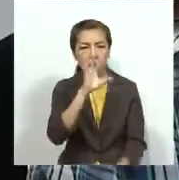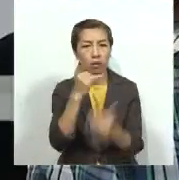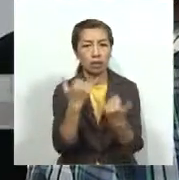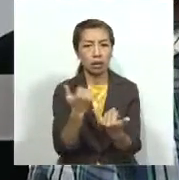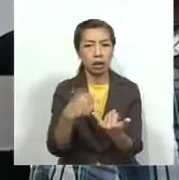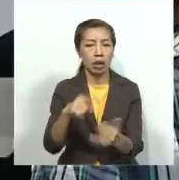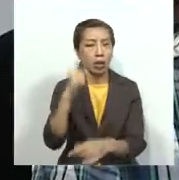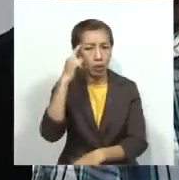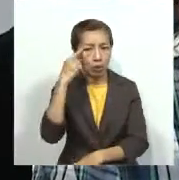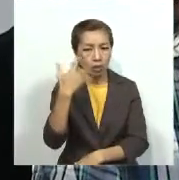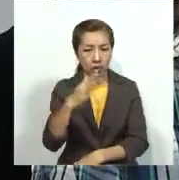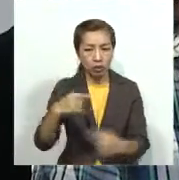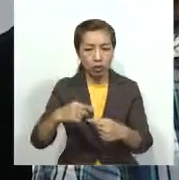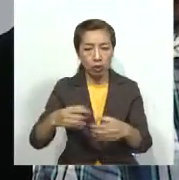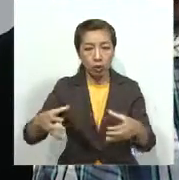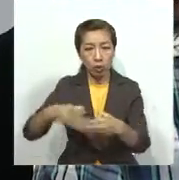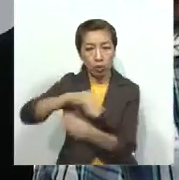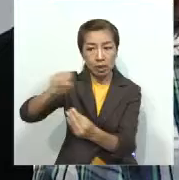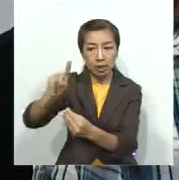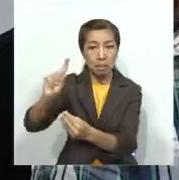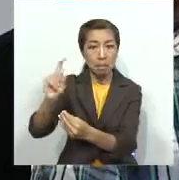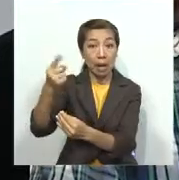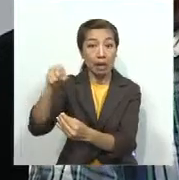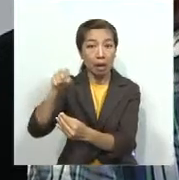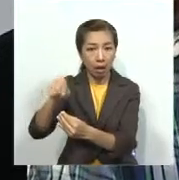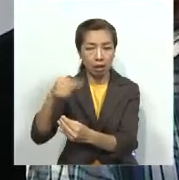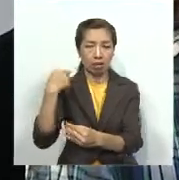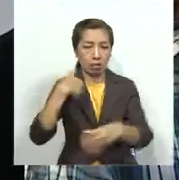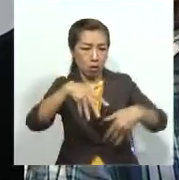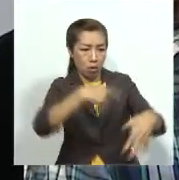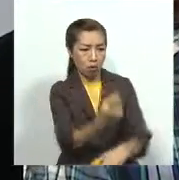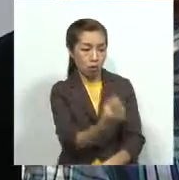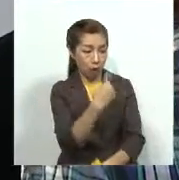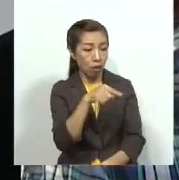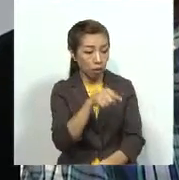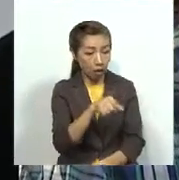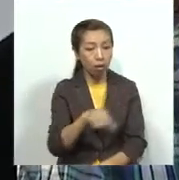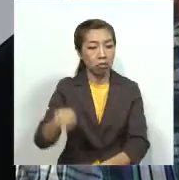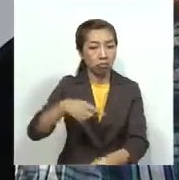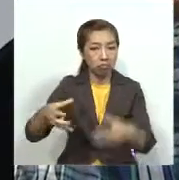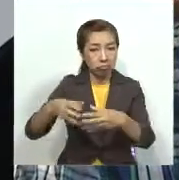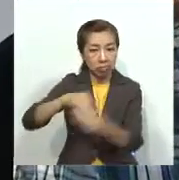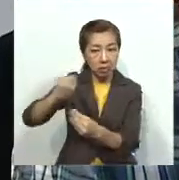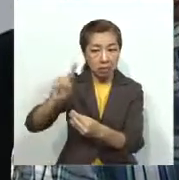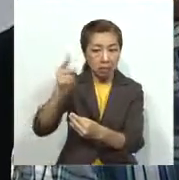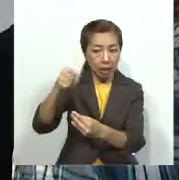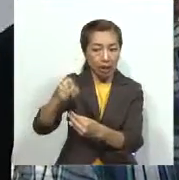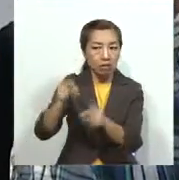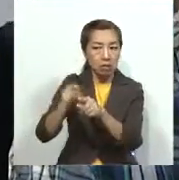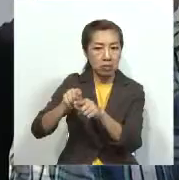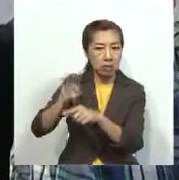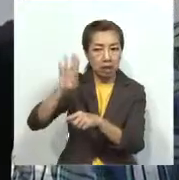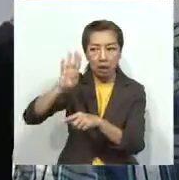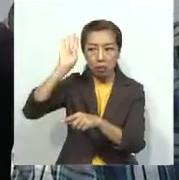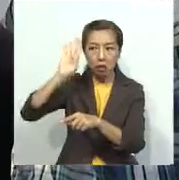าได้รับเรื่องร้องเรียนพรรคเศรษฐกิจใหม่ของนายมิ่งขวัญแสงสุวรรณที่ถูกกล่าวหาว่ามีนายทุนครอบงำพรรคเข้